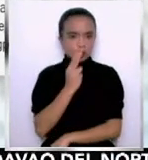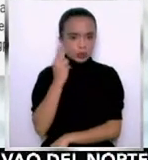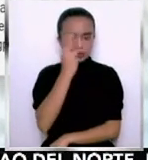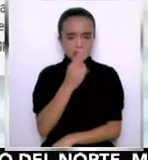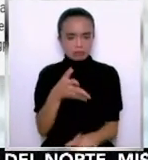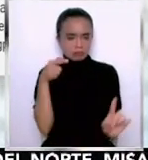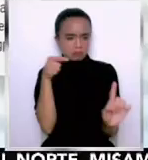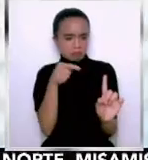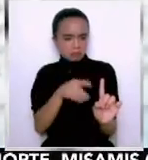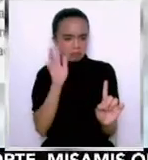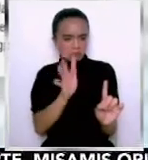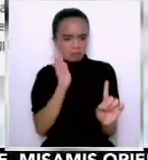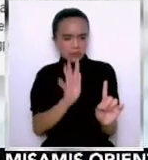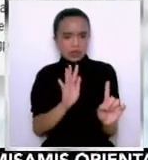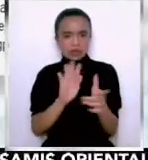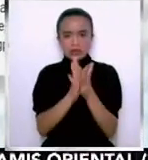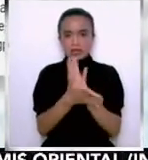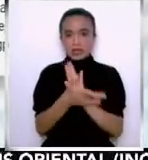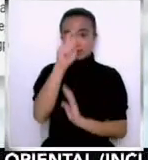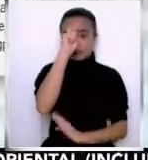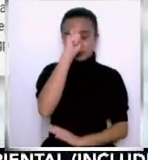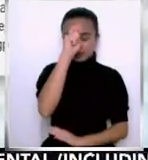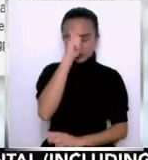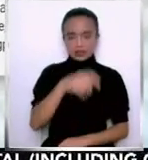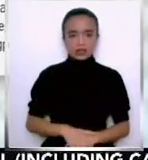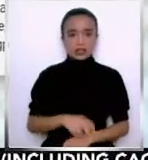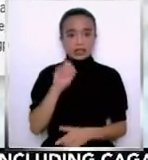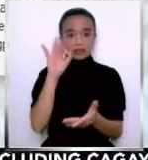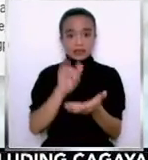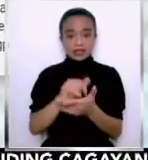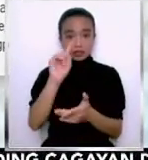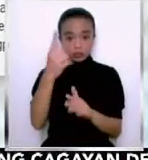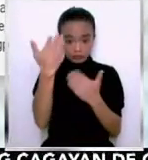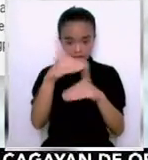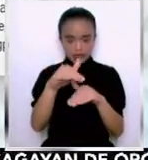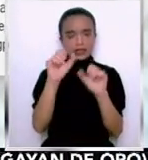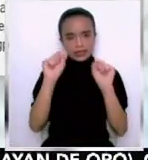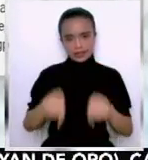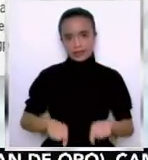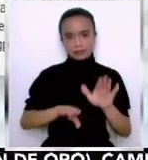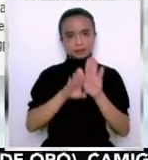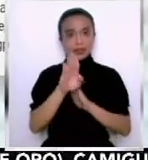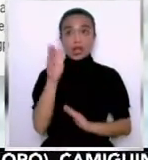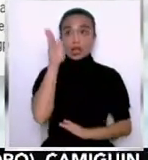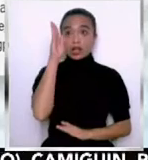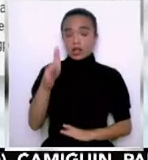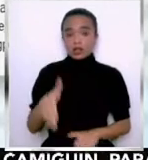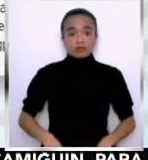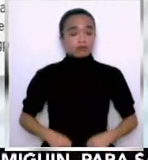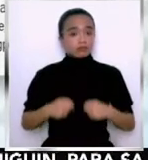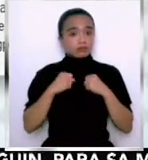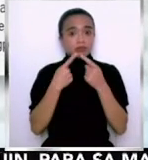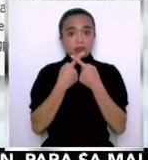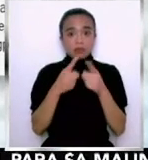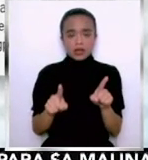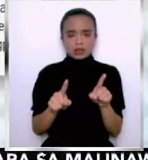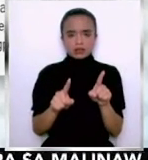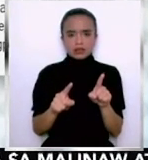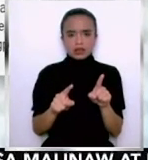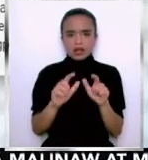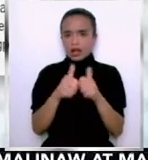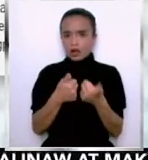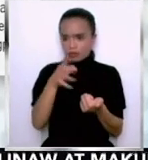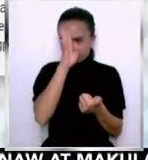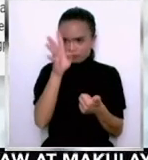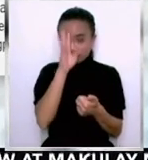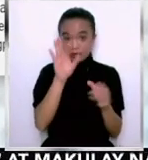pinagmukhang tanga raw siya. Kung hanggang dyan lang daw sana ay makakabangon siya balang araw. Pero para raw gawan pa siya at kanyang pamilya ng